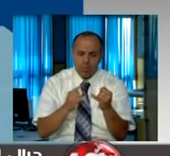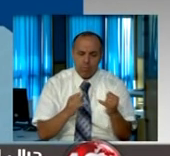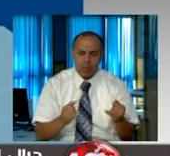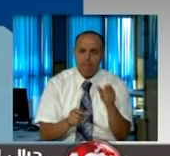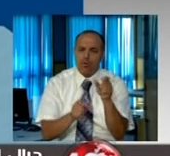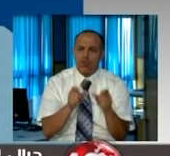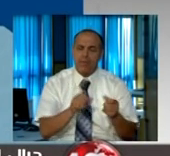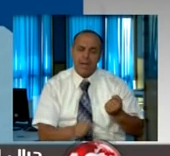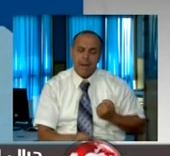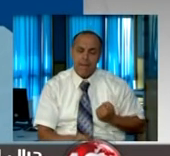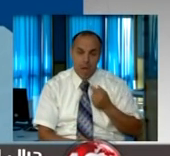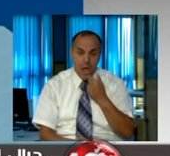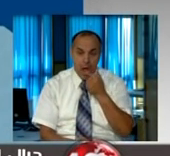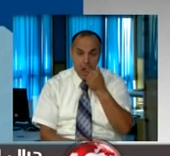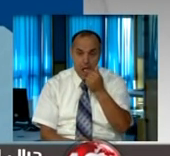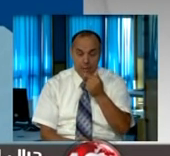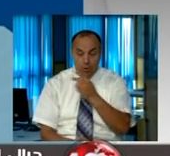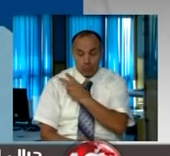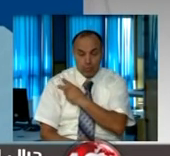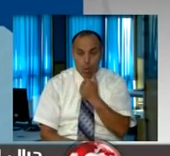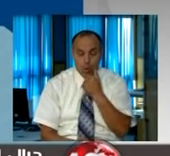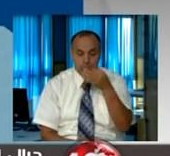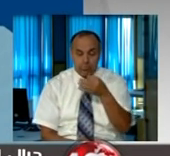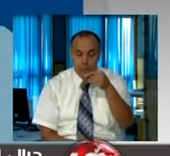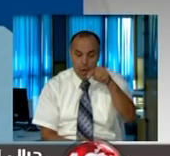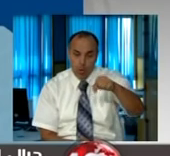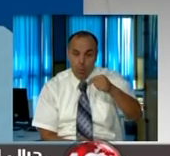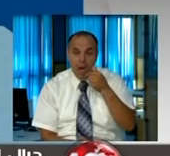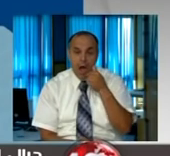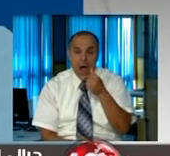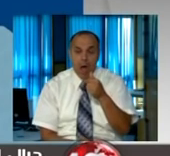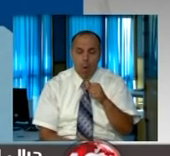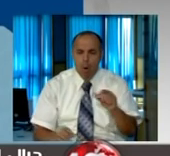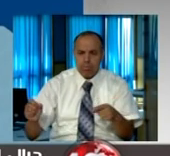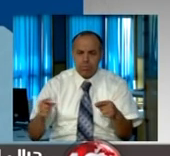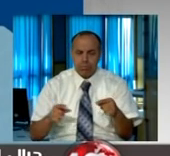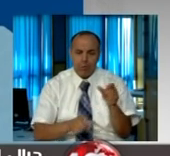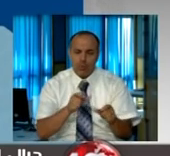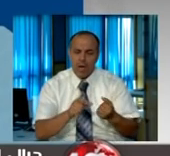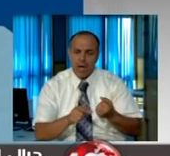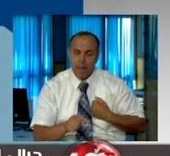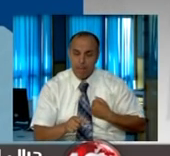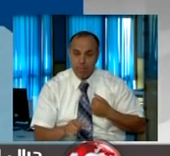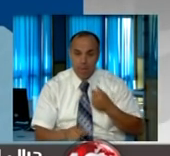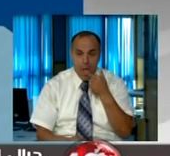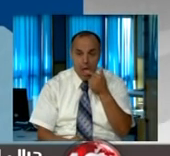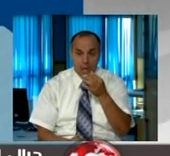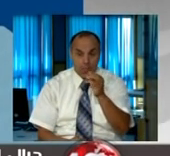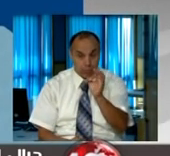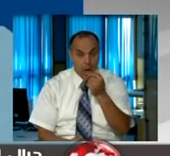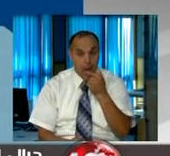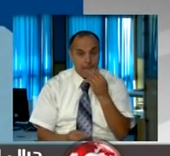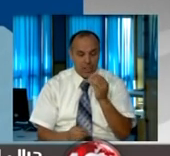لمجموعة إرهابية. وأضاف الوسلاتي في تصريح اليوم أنه تم الاشتباك مع المجموعة الإرهابية، مشيرا إلى